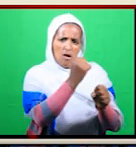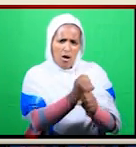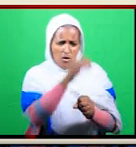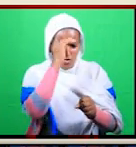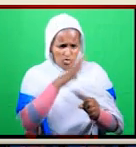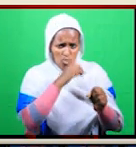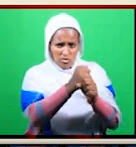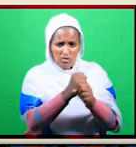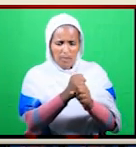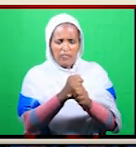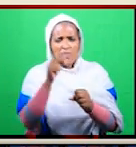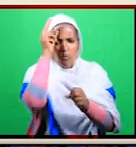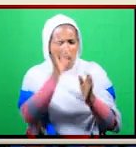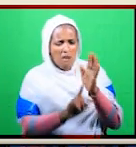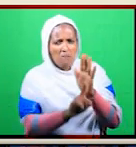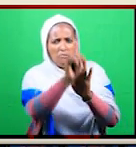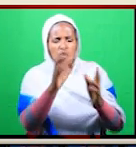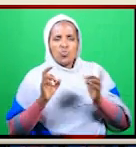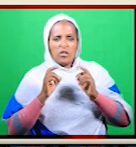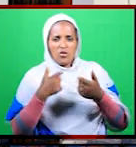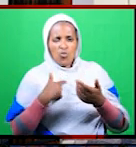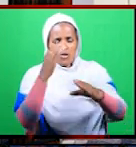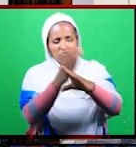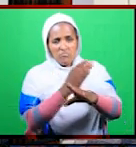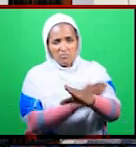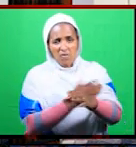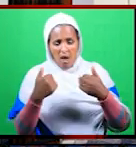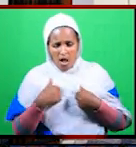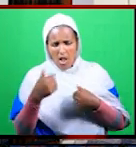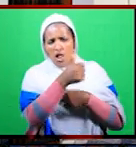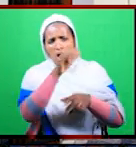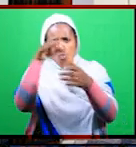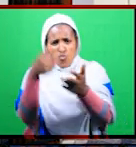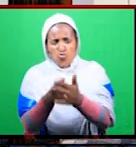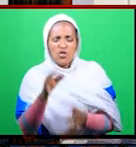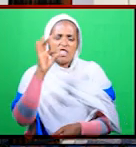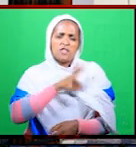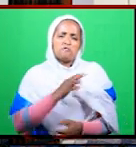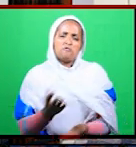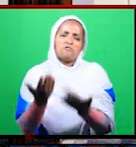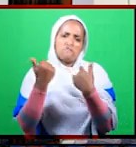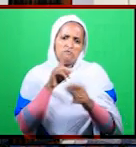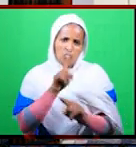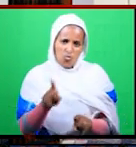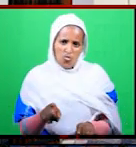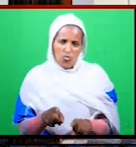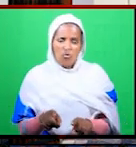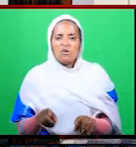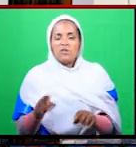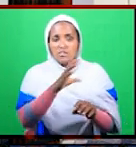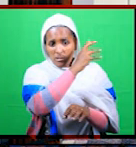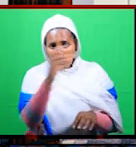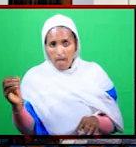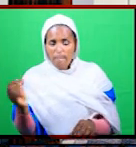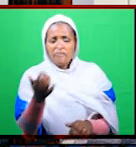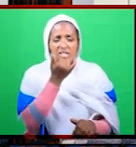በእግዚአብሔር ላይ ግን ከፍተኛ እምነት ሊኖረን በጸሎት ልንተጋ ያስፈልጋል። ይህ ሰው በአንድ በኩል ጉድለት ቢኖረው በሌላ በኩል